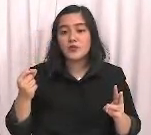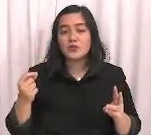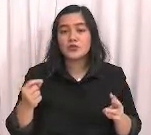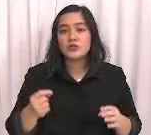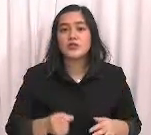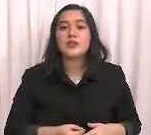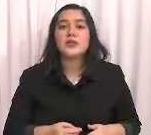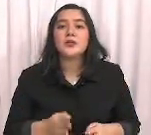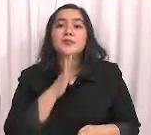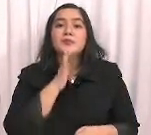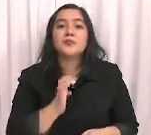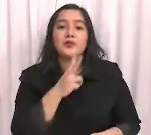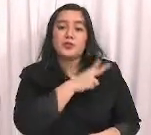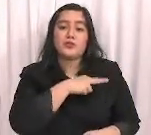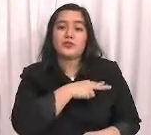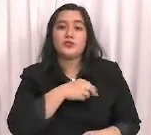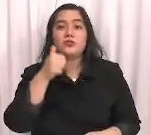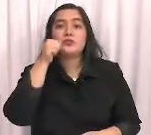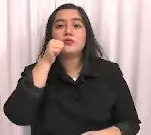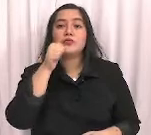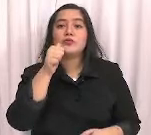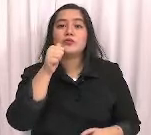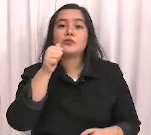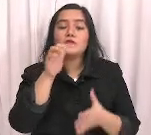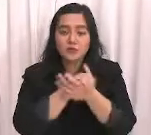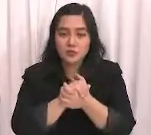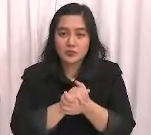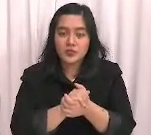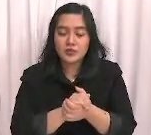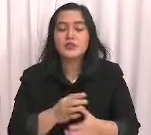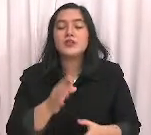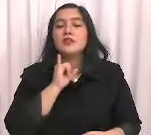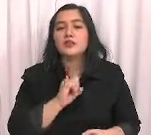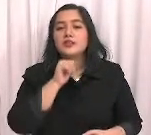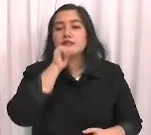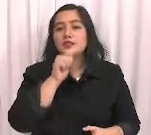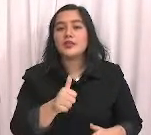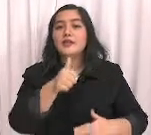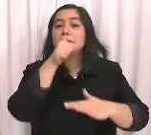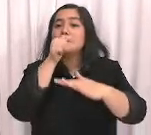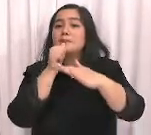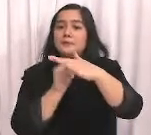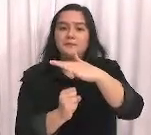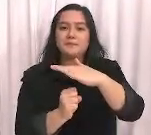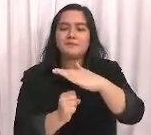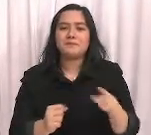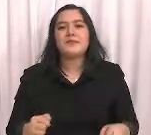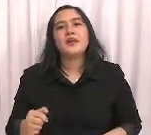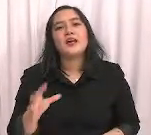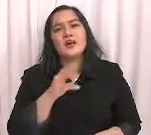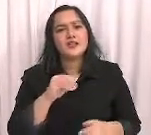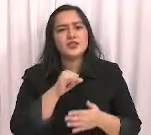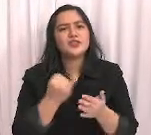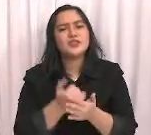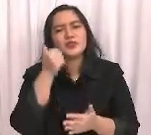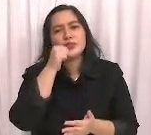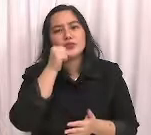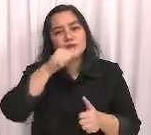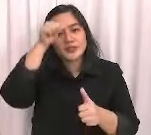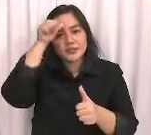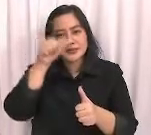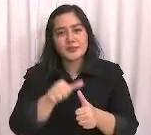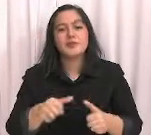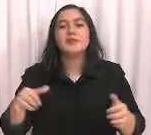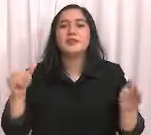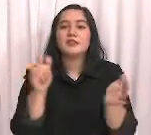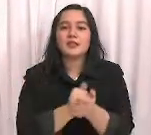woman. Pero alalahanin po natin, greater is He that is in you than He that is in the world. So if you think of the Holy Spirit that dwells in